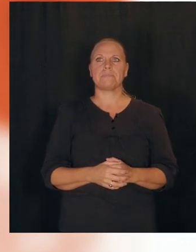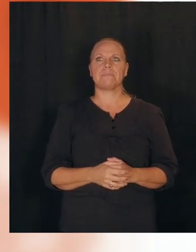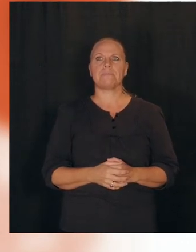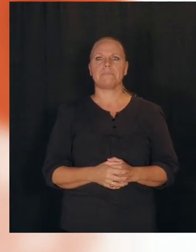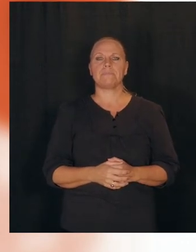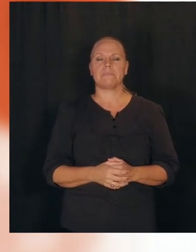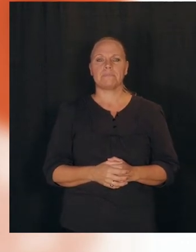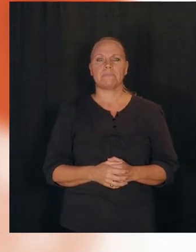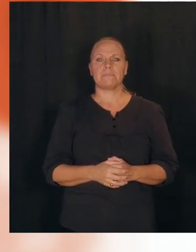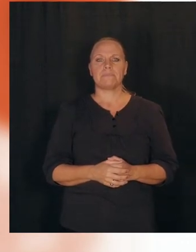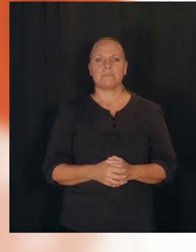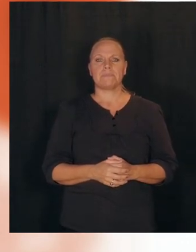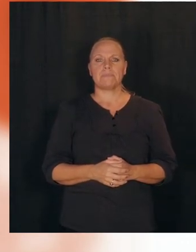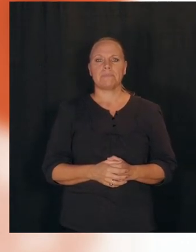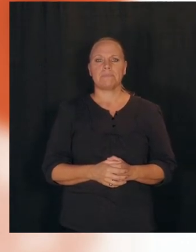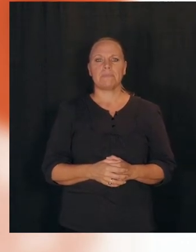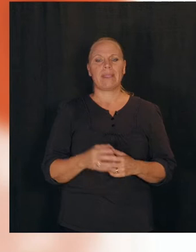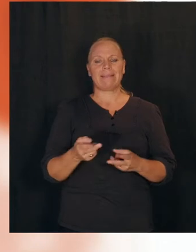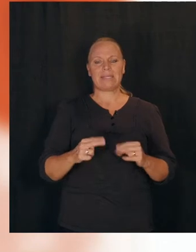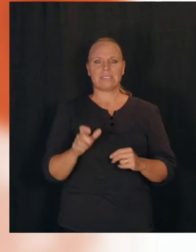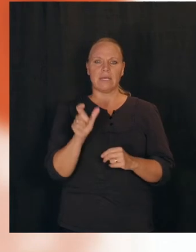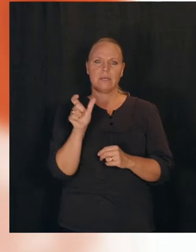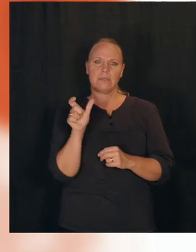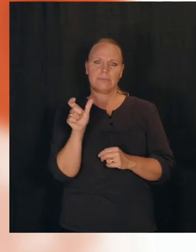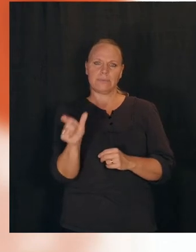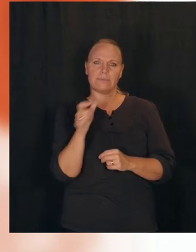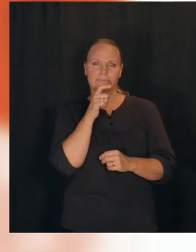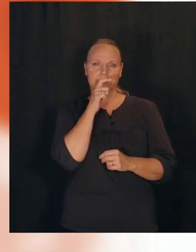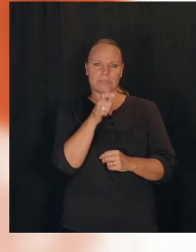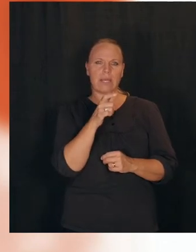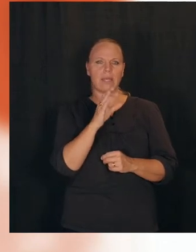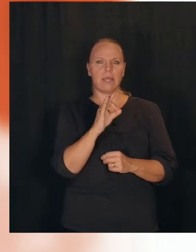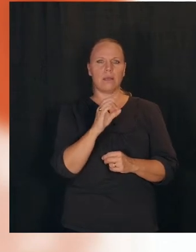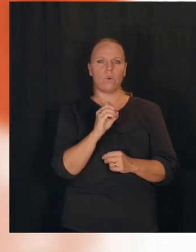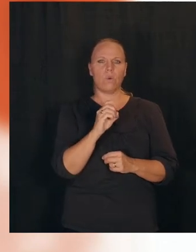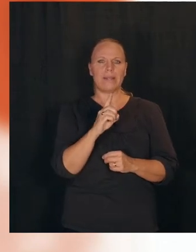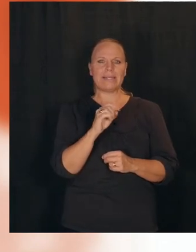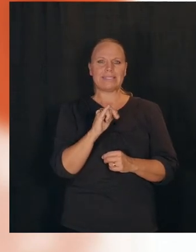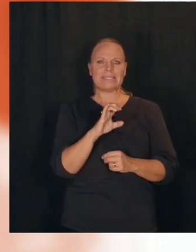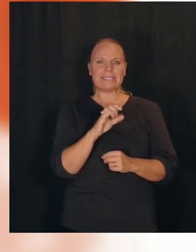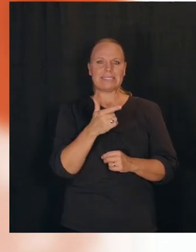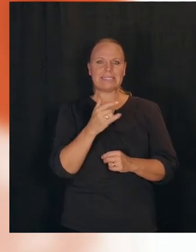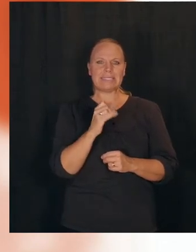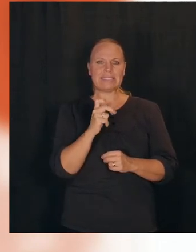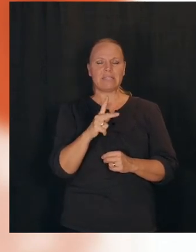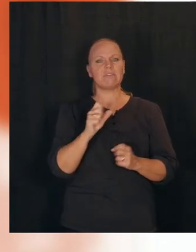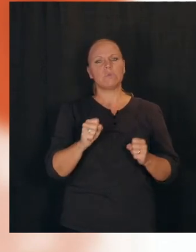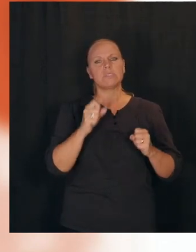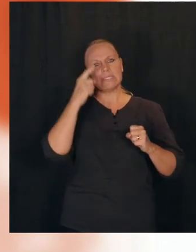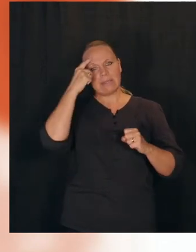Nästa är holistiskt eller helhetsinriktad. Nästa.